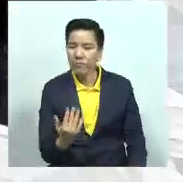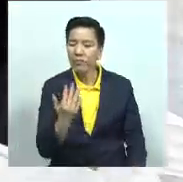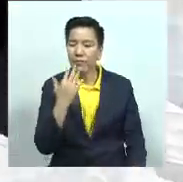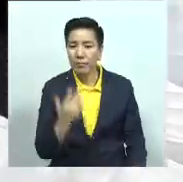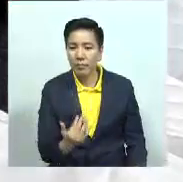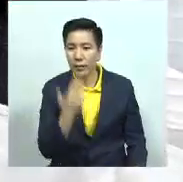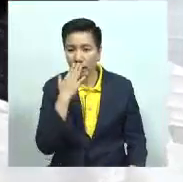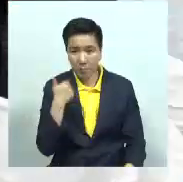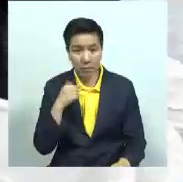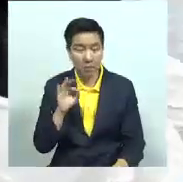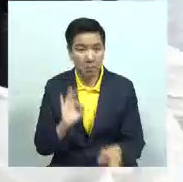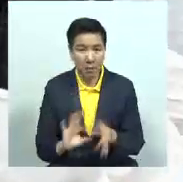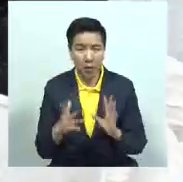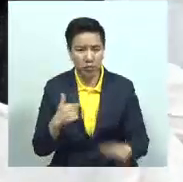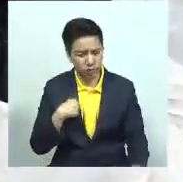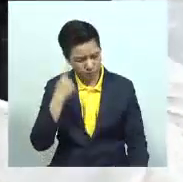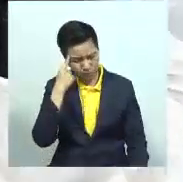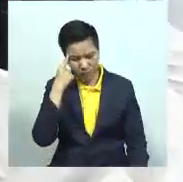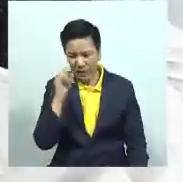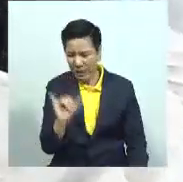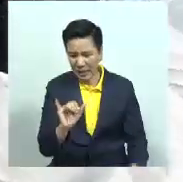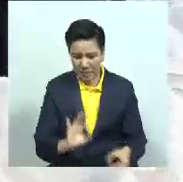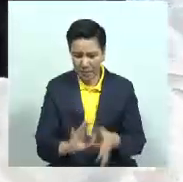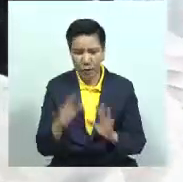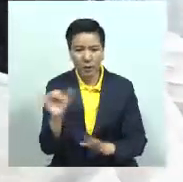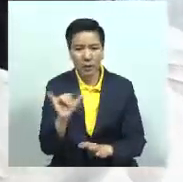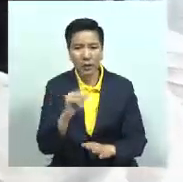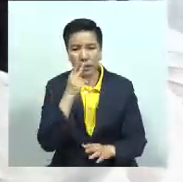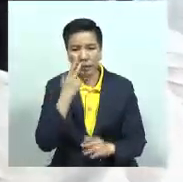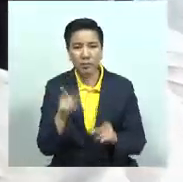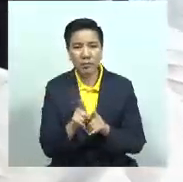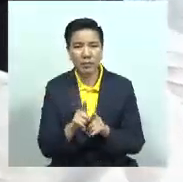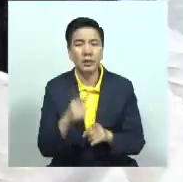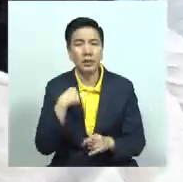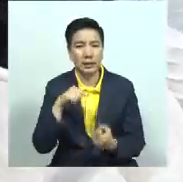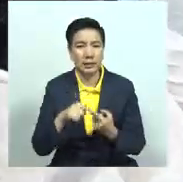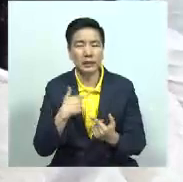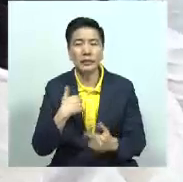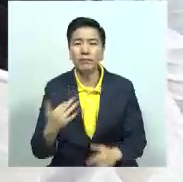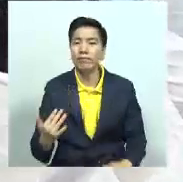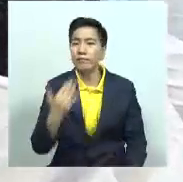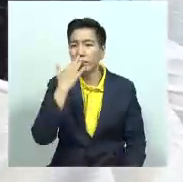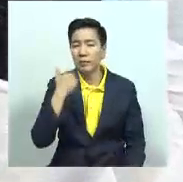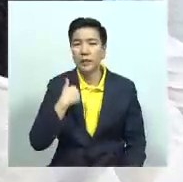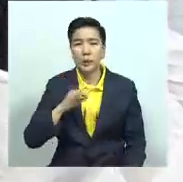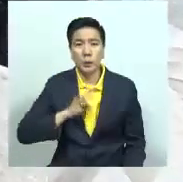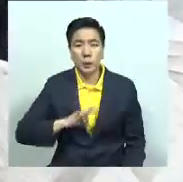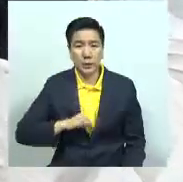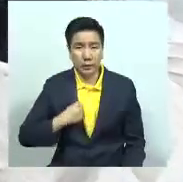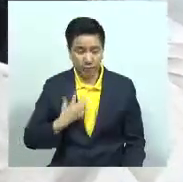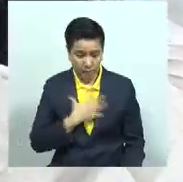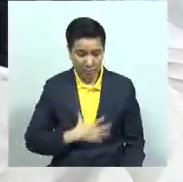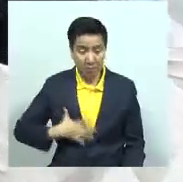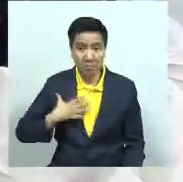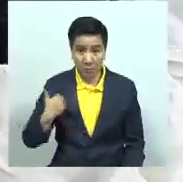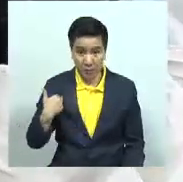แล้วมัน ไม่มีการเผานะคะยังไม่เผา ไม่ได้เผาย ังไม่ได้เผา ที่เราได้กลิ่นเรามีอาการกับร่างกายยัง